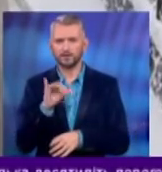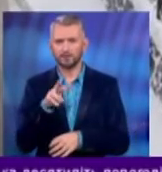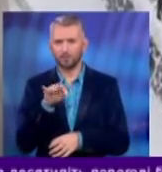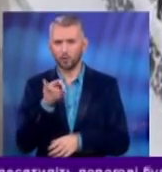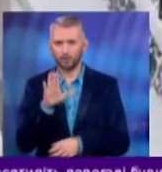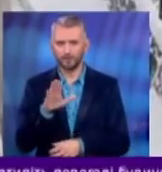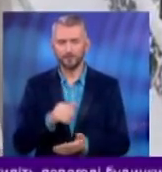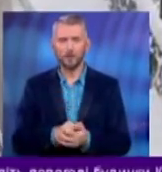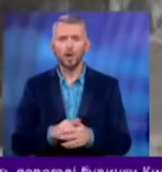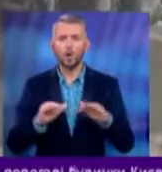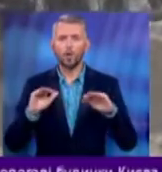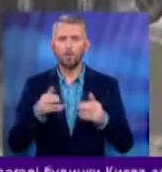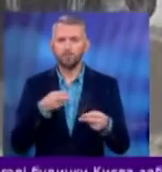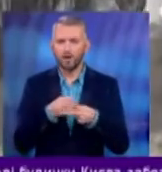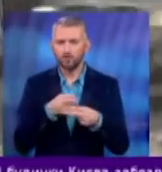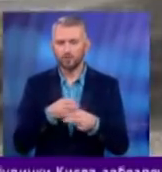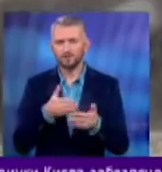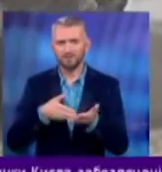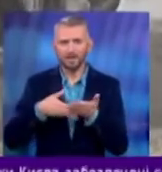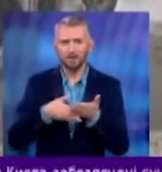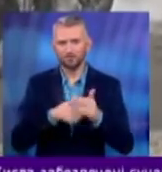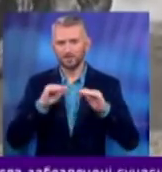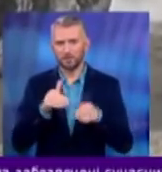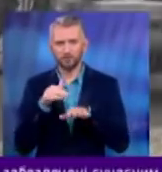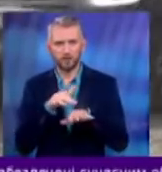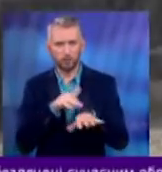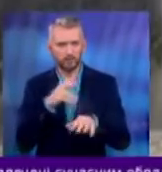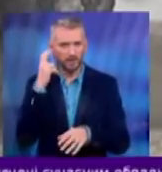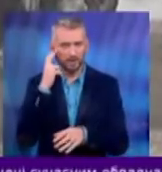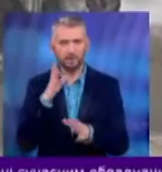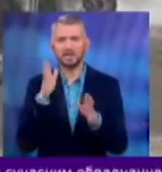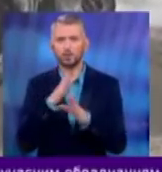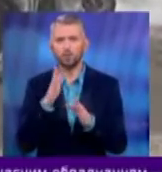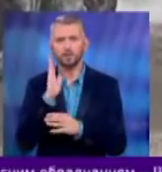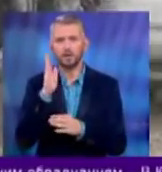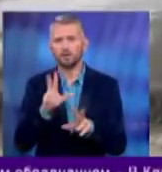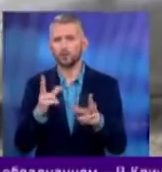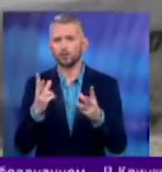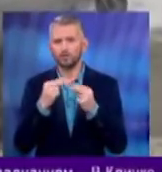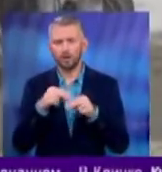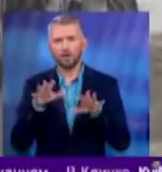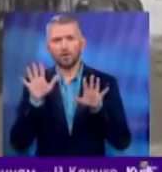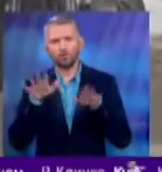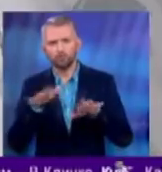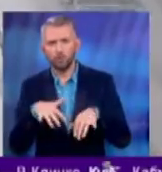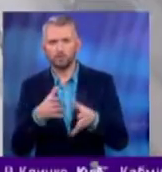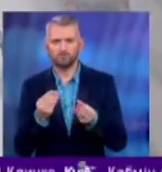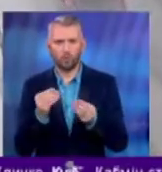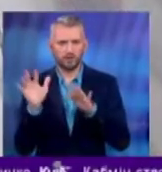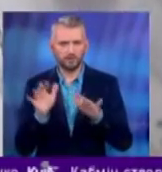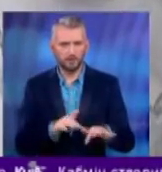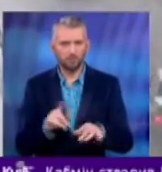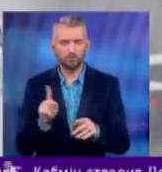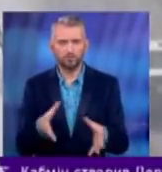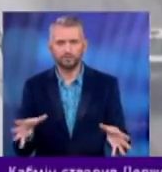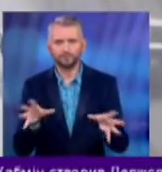Симонов. Обмеження сприятимуть зменшенню заторів у столиці, адже синоптики надалі прогнозують дощ із мокрим снігом, що у